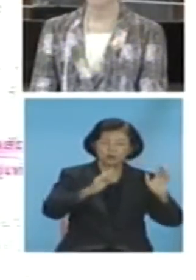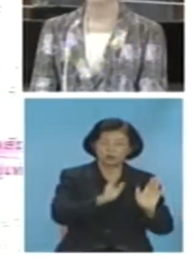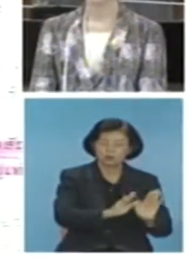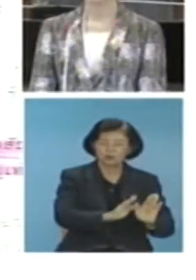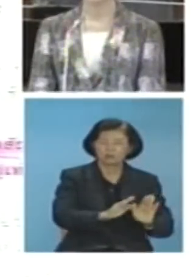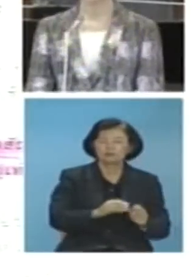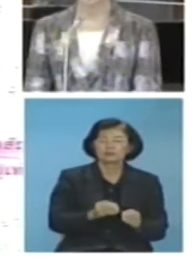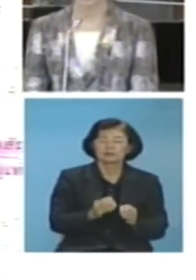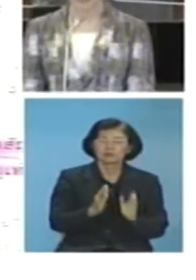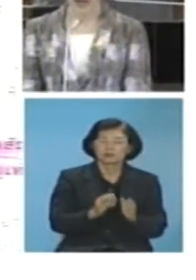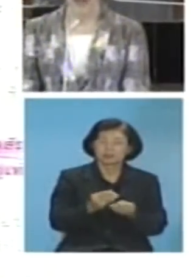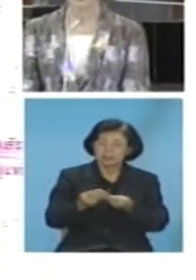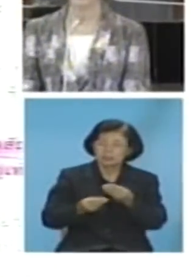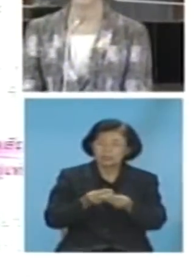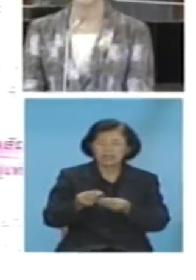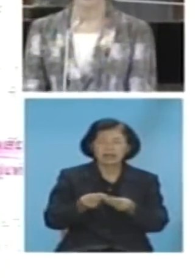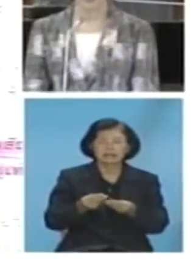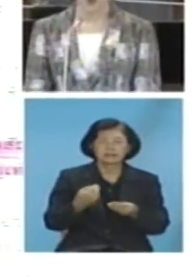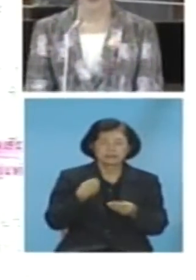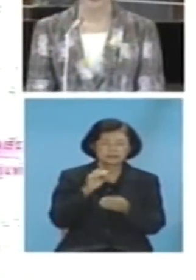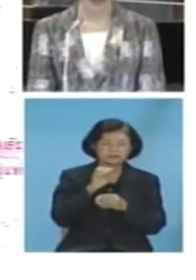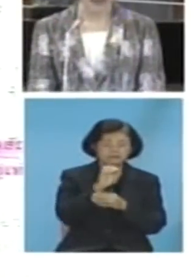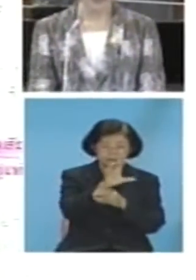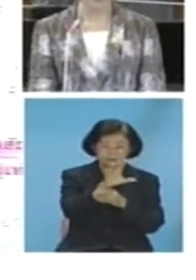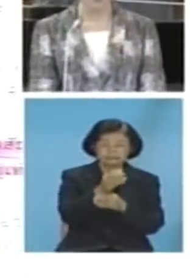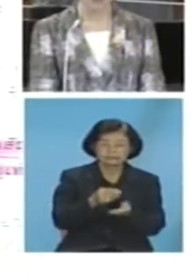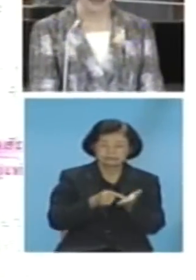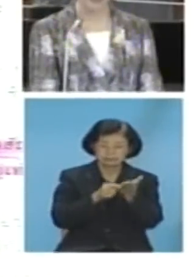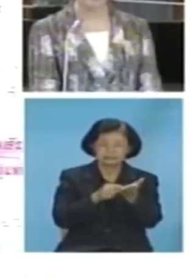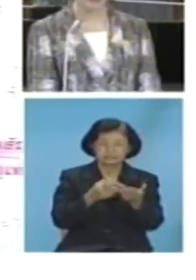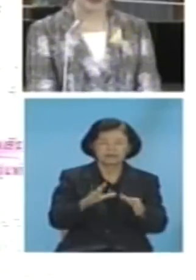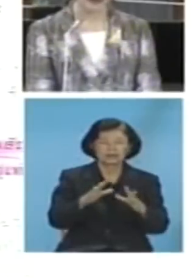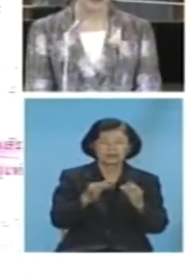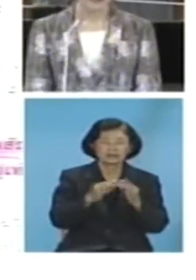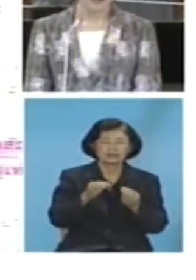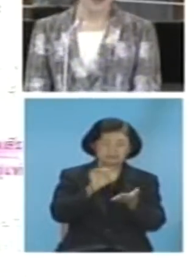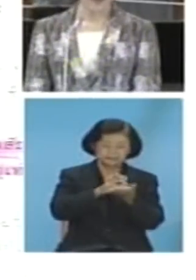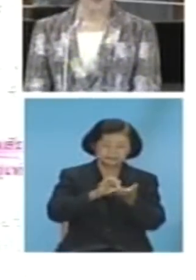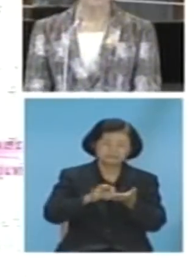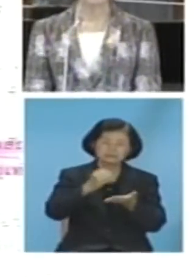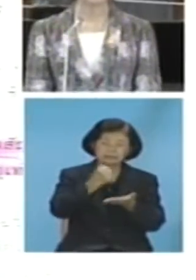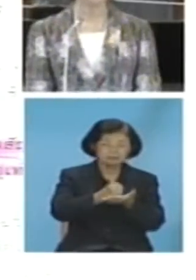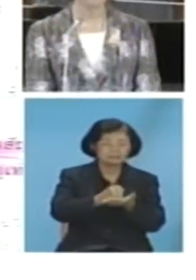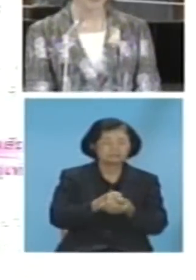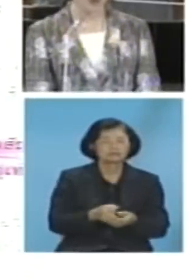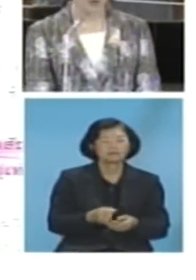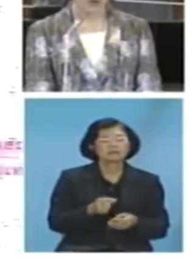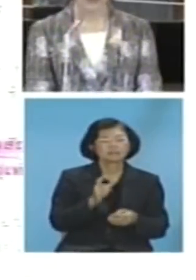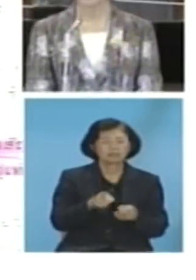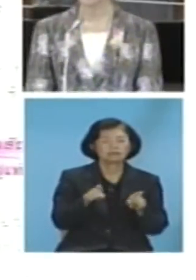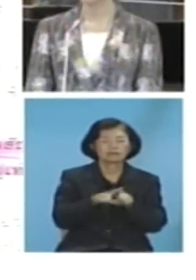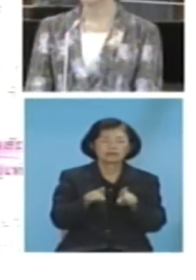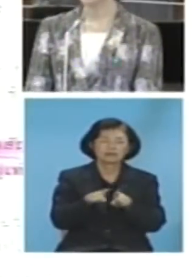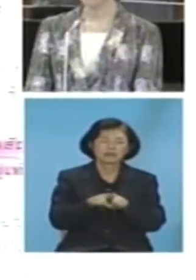ค่ะซึ่งได้มีการนำสไลด์เสนอที่ประชุมแห่งนี้นะคะในเรื่องของสัญญาค่ะซึ่งเป็นกรณีทำนองเดียว